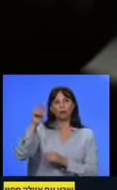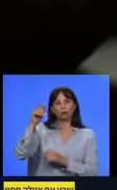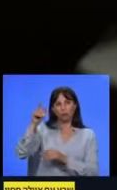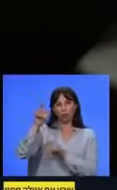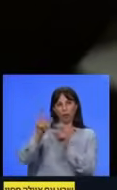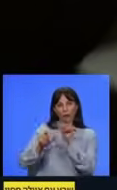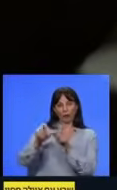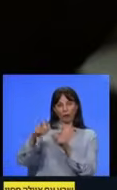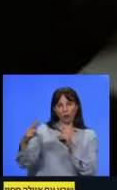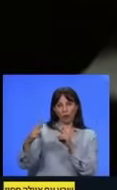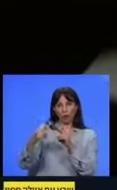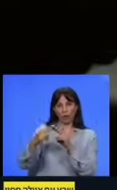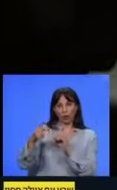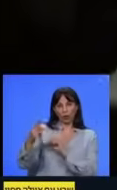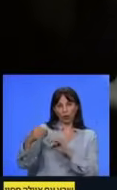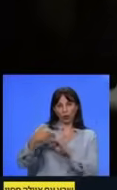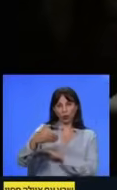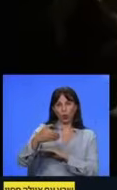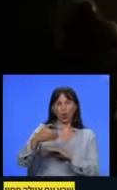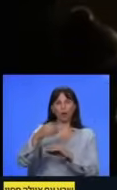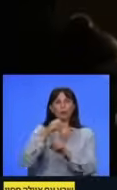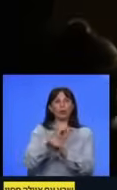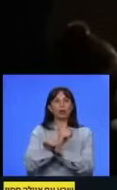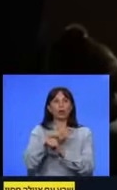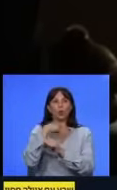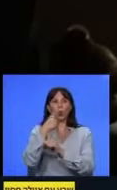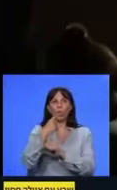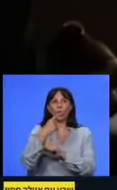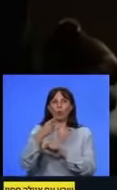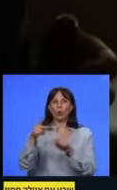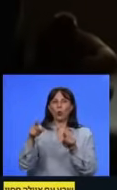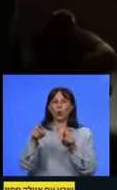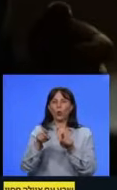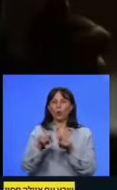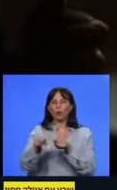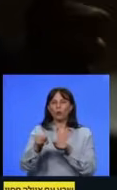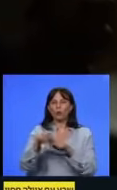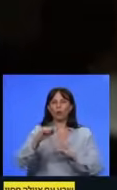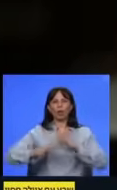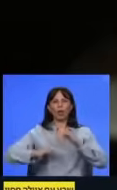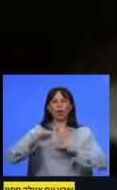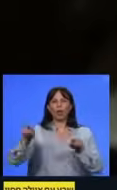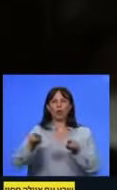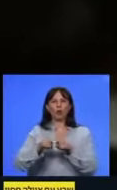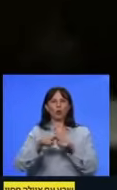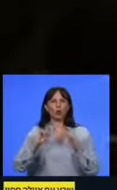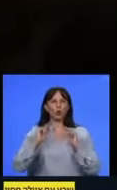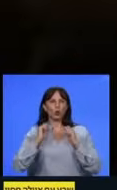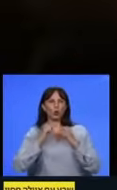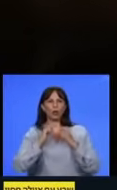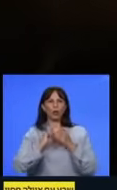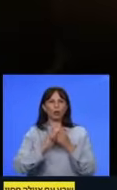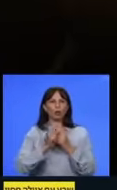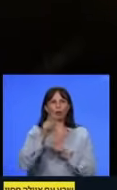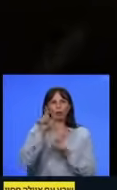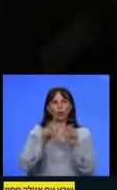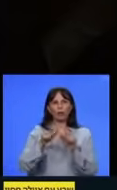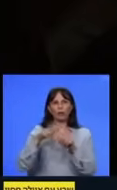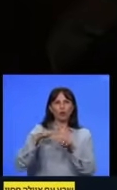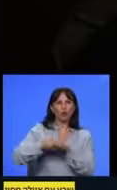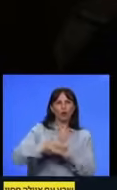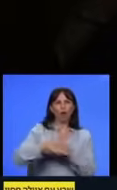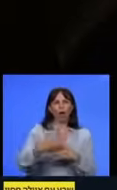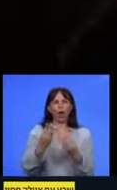לאחר המעצר שלו טוען בתוקף ומתנהג כמו סוכן ומרגל. גורמים עם אג'נדה וגורמים בעלי השפעה, כוח